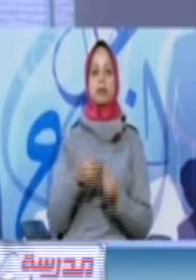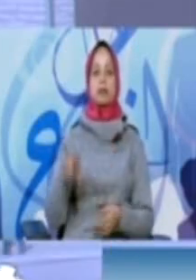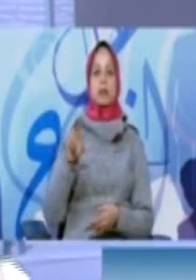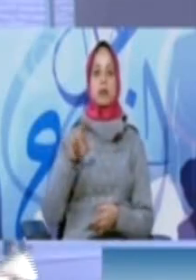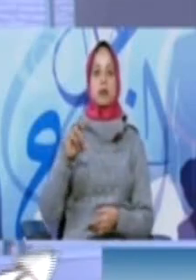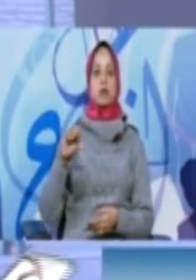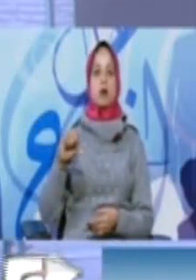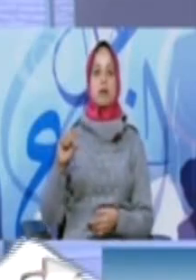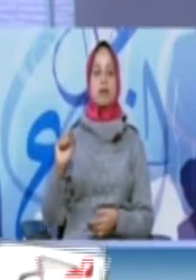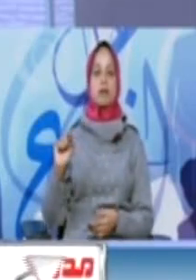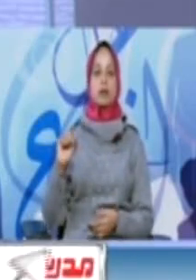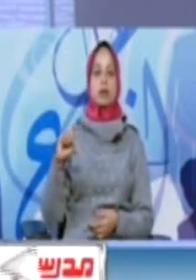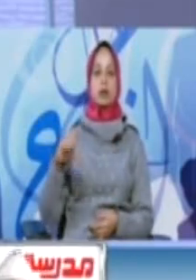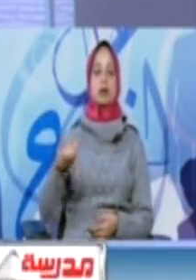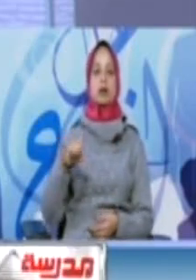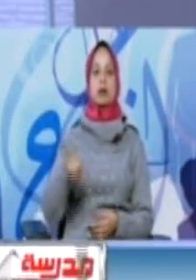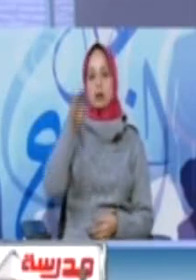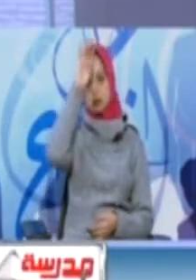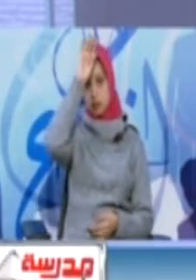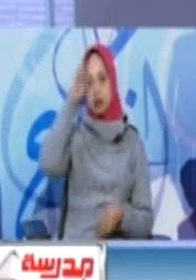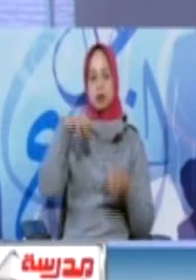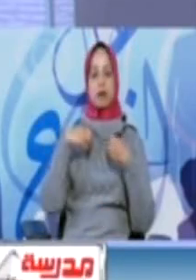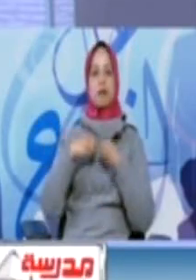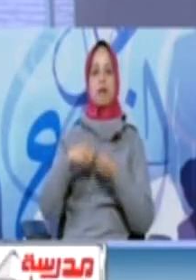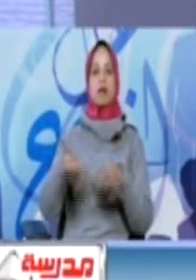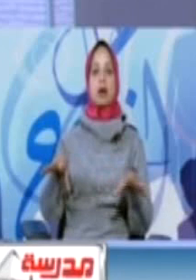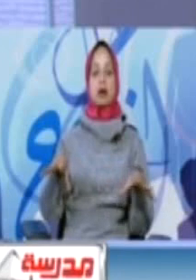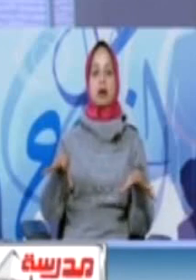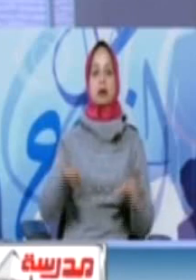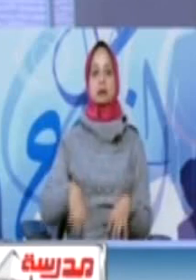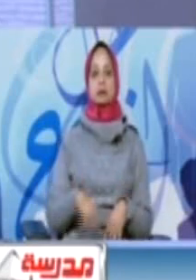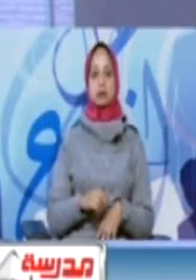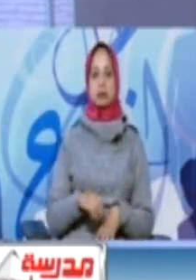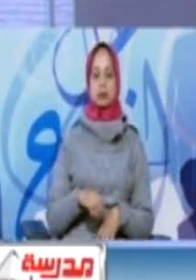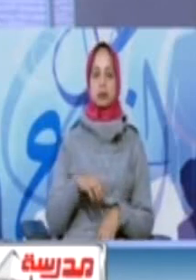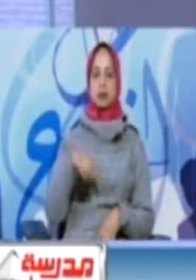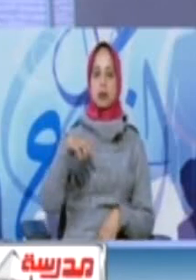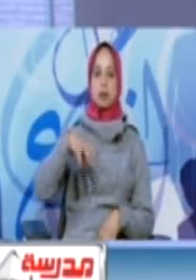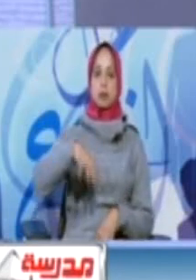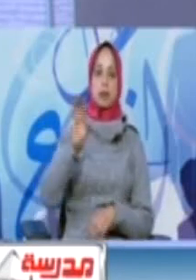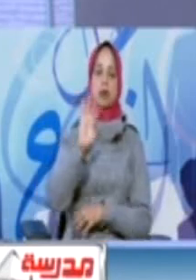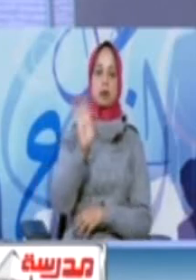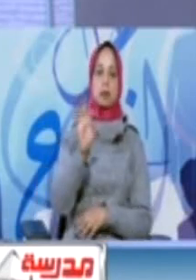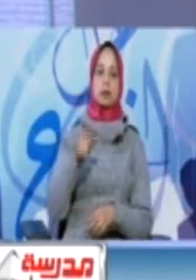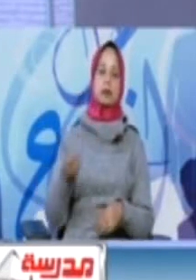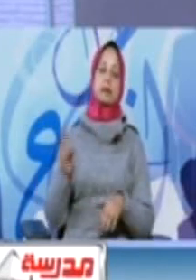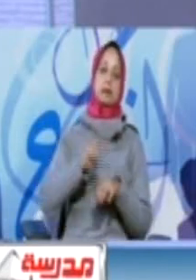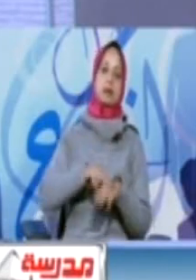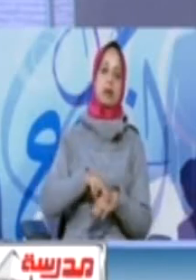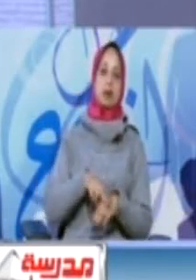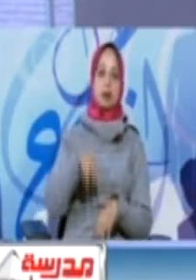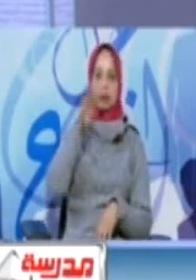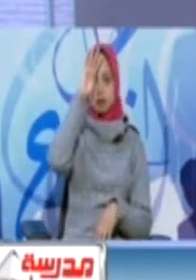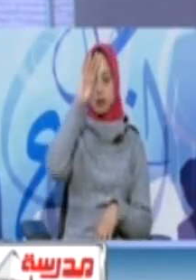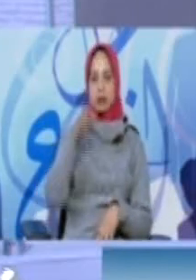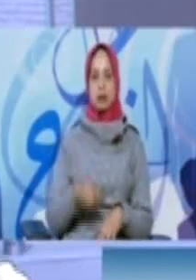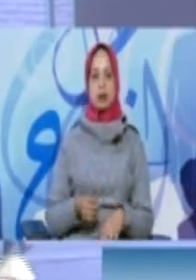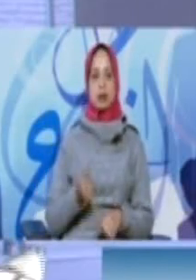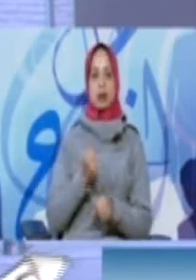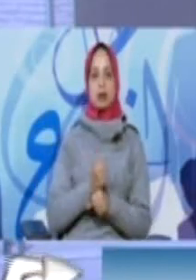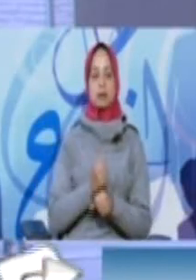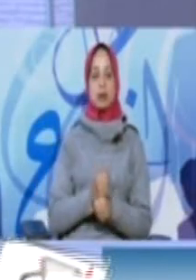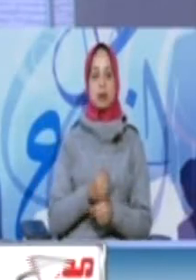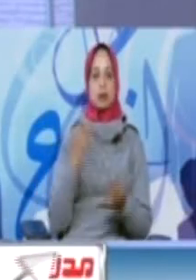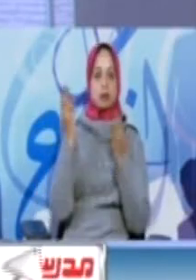نجح حزب الوفد، الملك حل البرلمان مره اخرى. يعني انا في مره مش في الكتاب عندي. طيب الملك لما حل البرلمان، عاوزك ترى